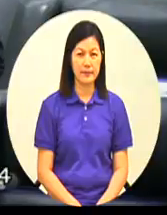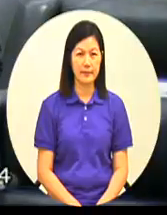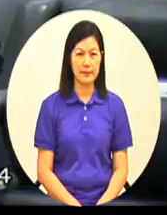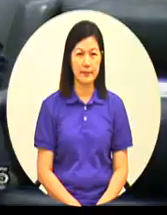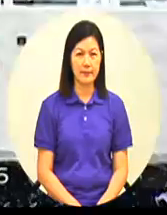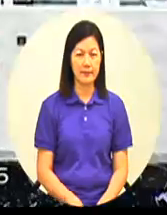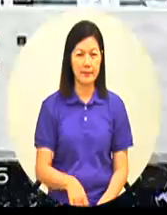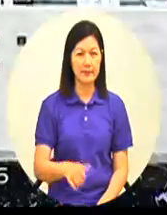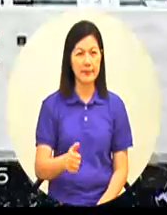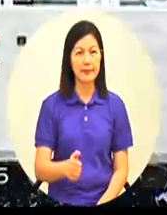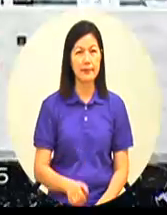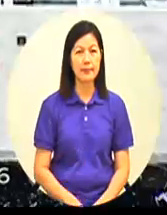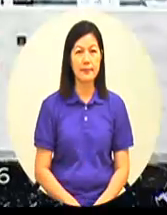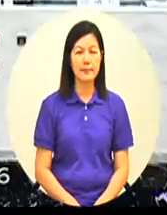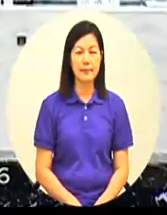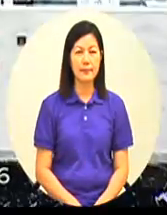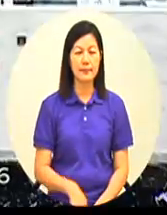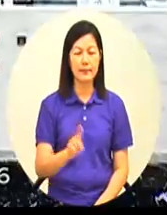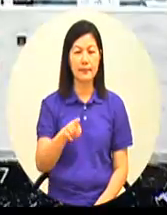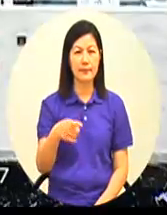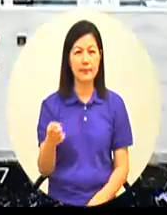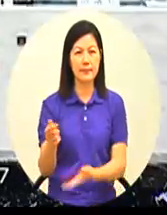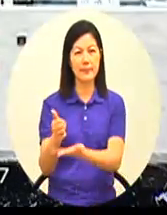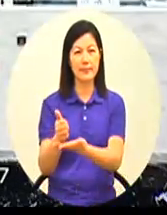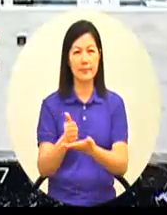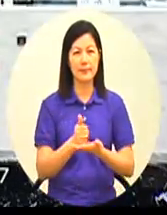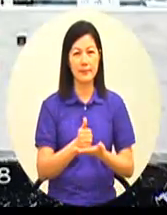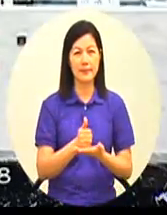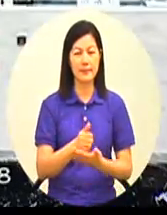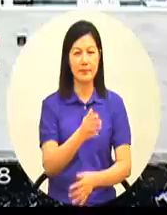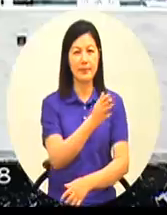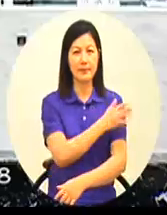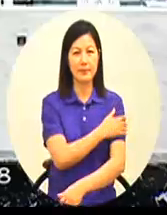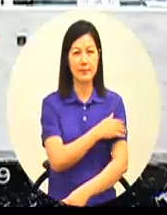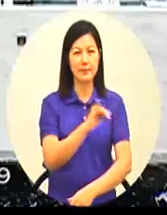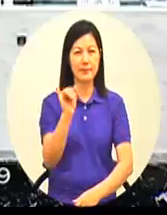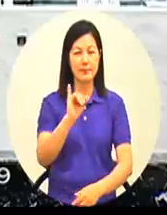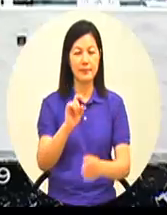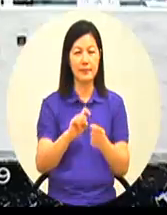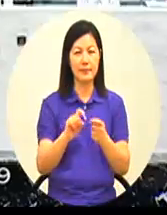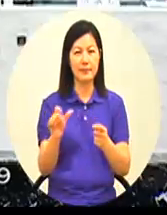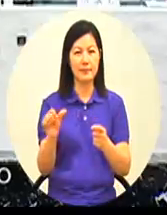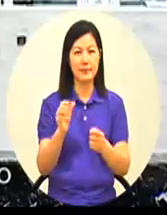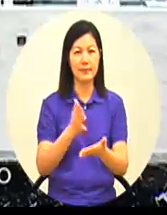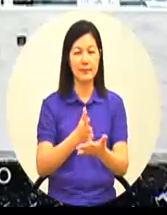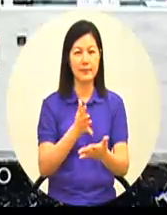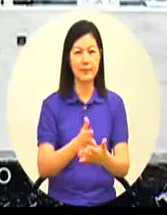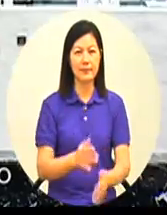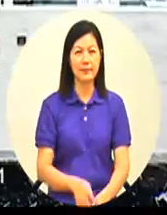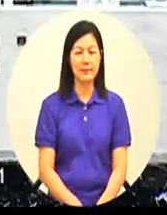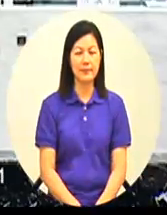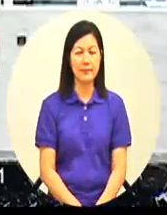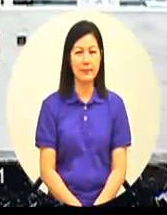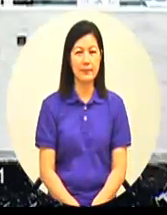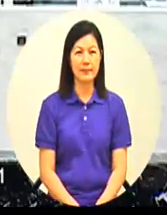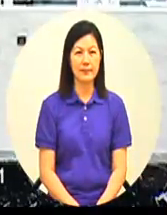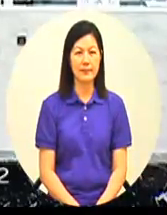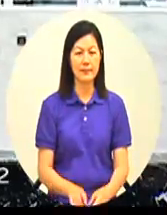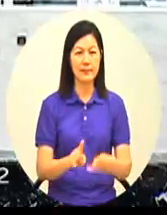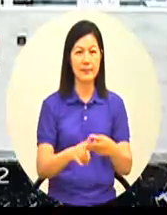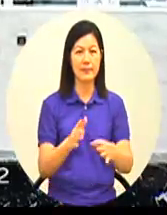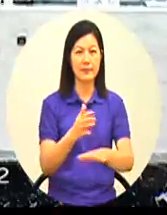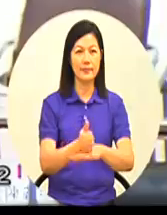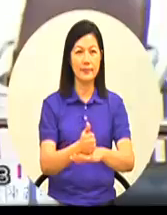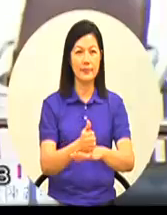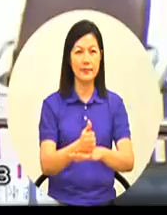好，谢谢。好，接下来我们请陈立贞议员十五分钟。 主席、